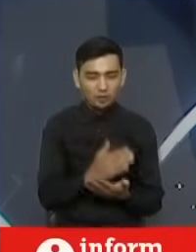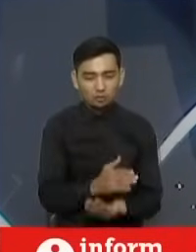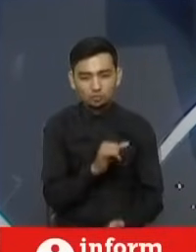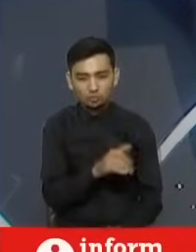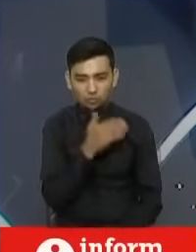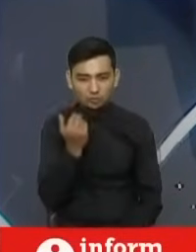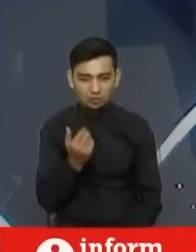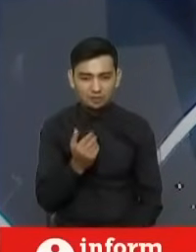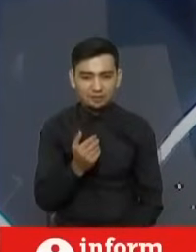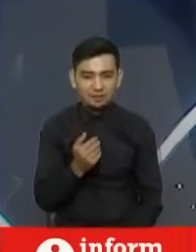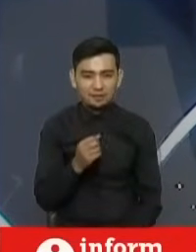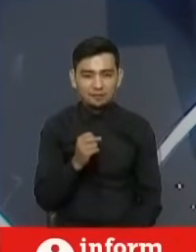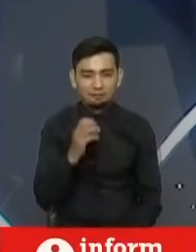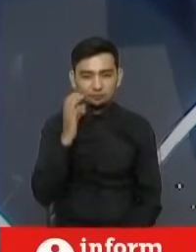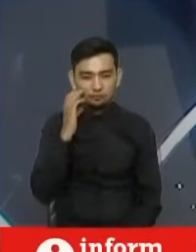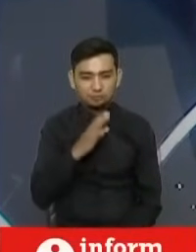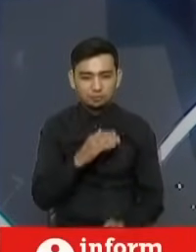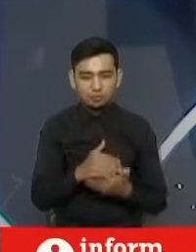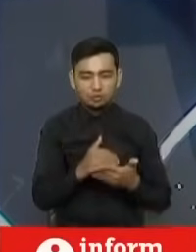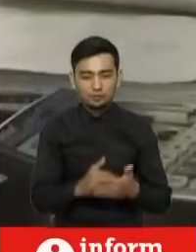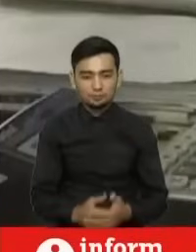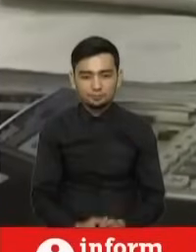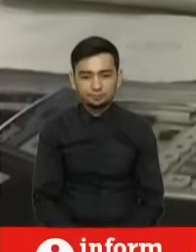Анастасия Новикова выслушала предложение.